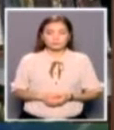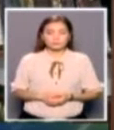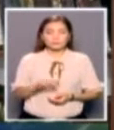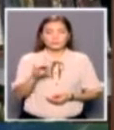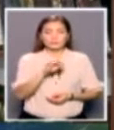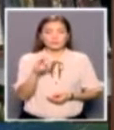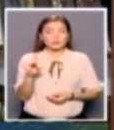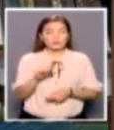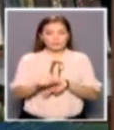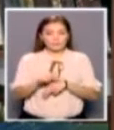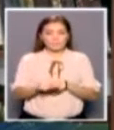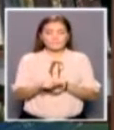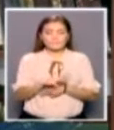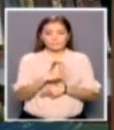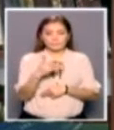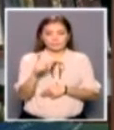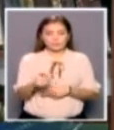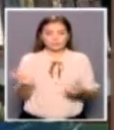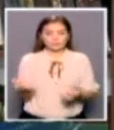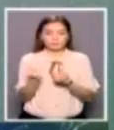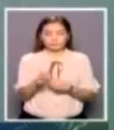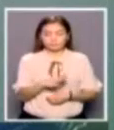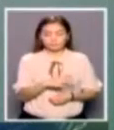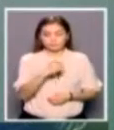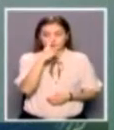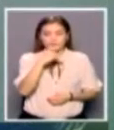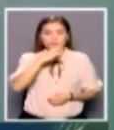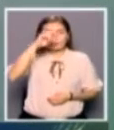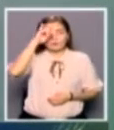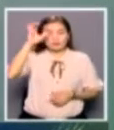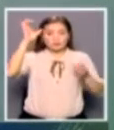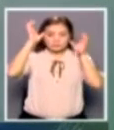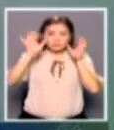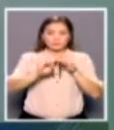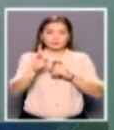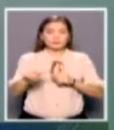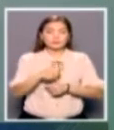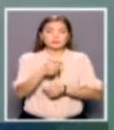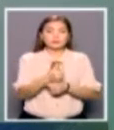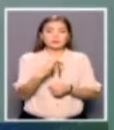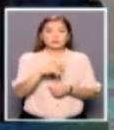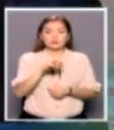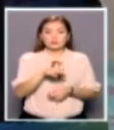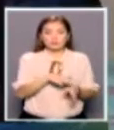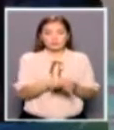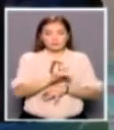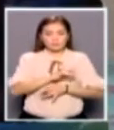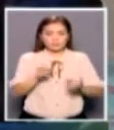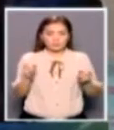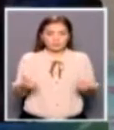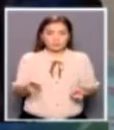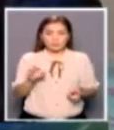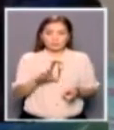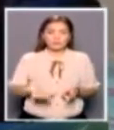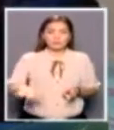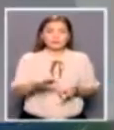мазхабына 4 адам толықтай райынан қайтты. Биыл Қазақстан мұсылмандар діни басқармасына 30 жыл. Мерейтой қарсаңында